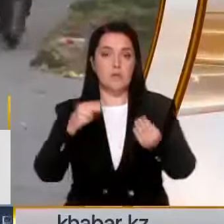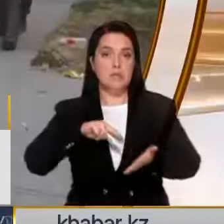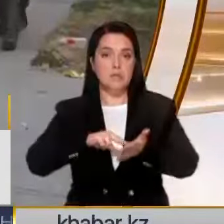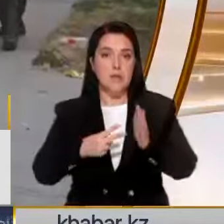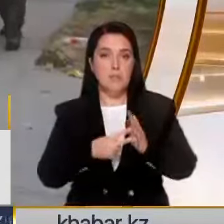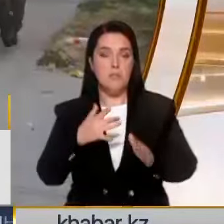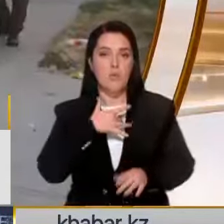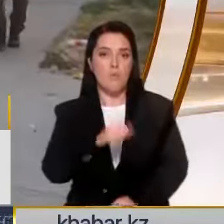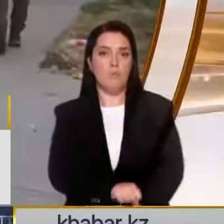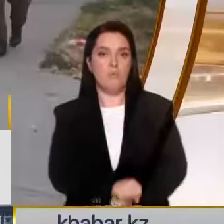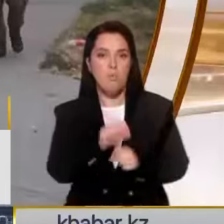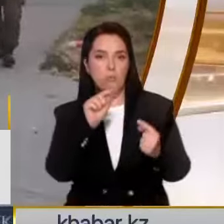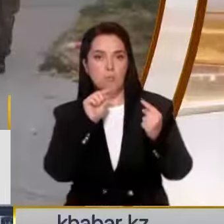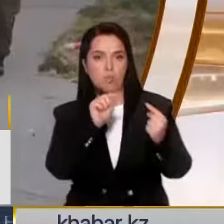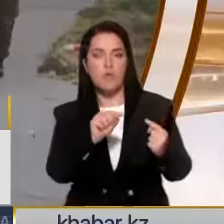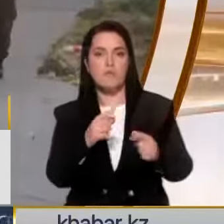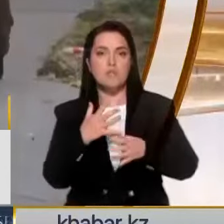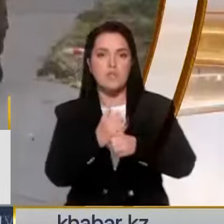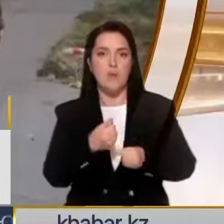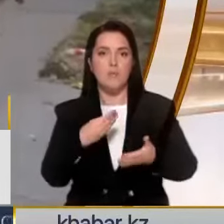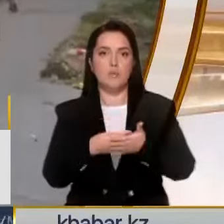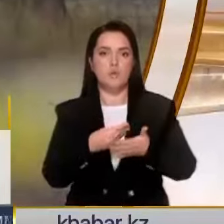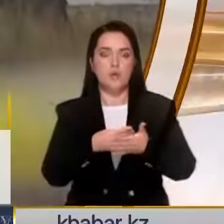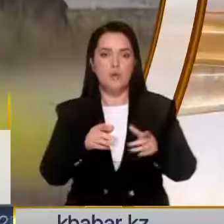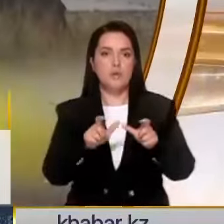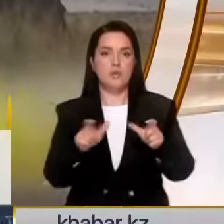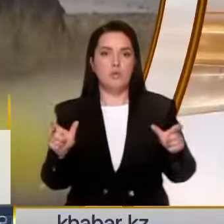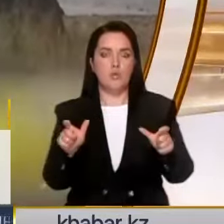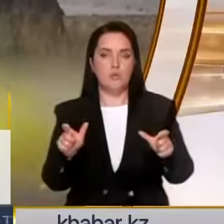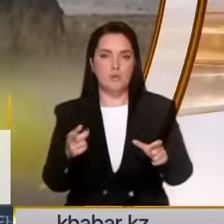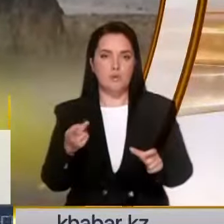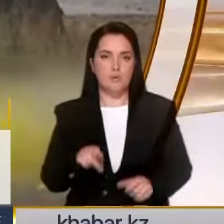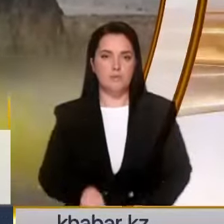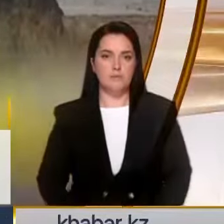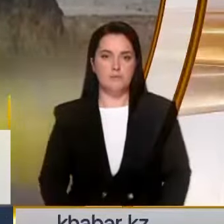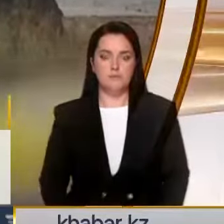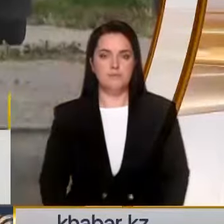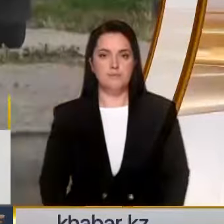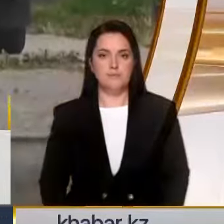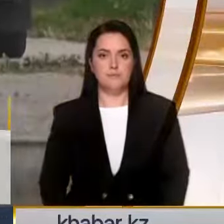запланирована демонстрация протеста против сокращения бюджета образовательных учреждений.